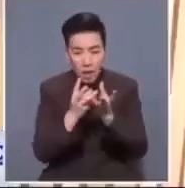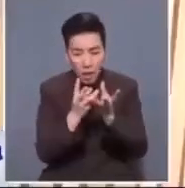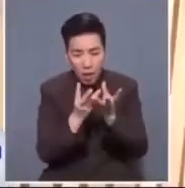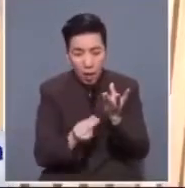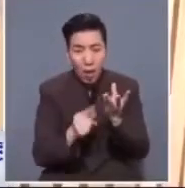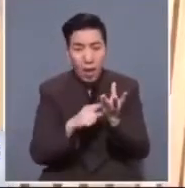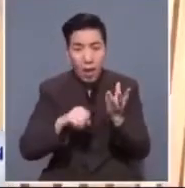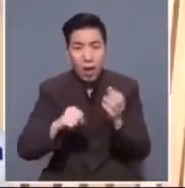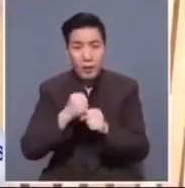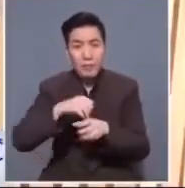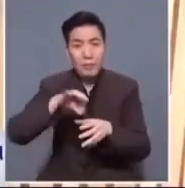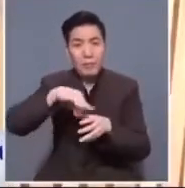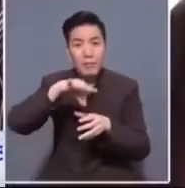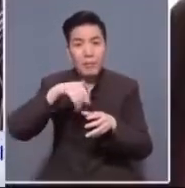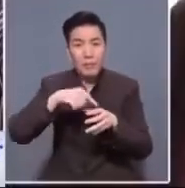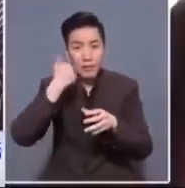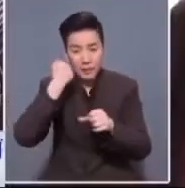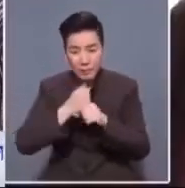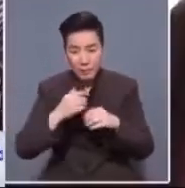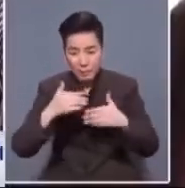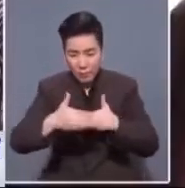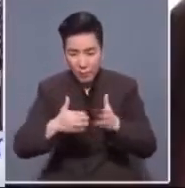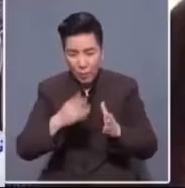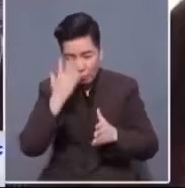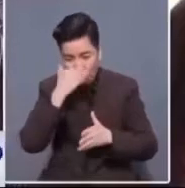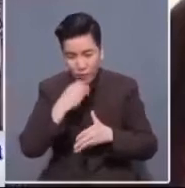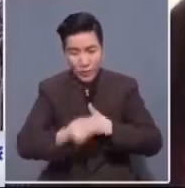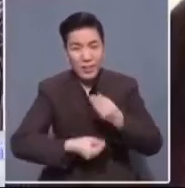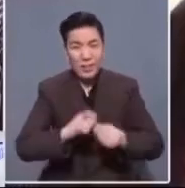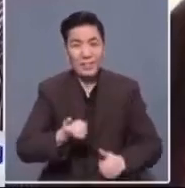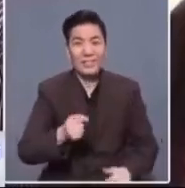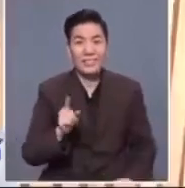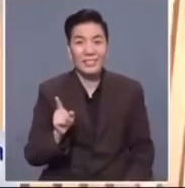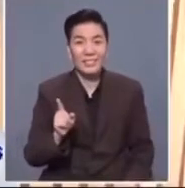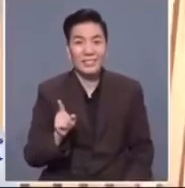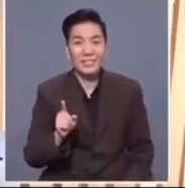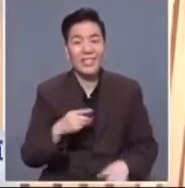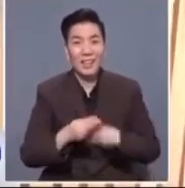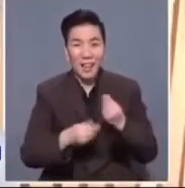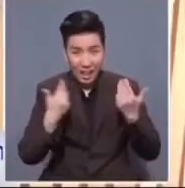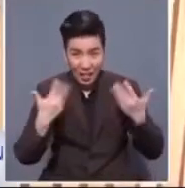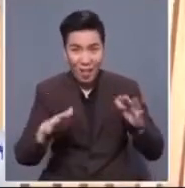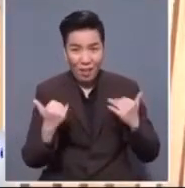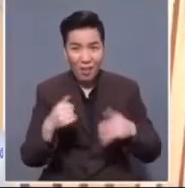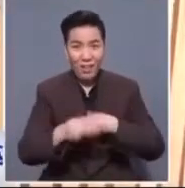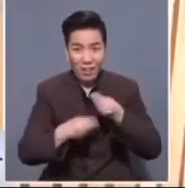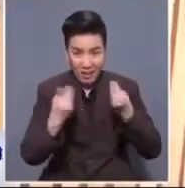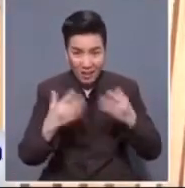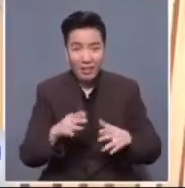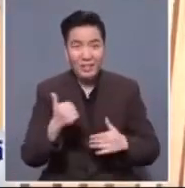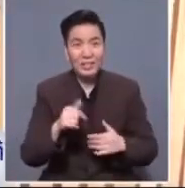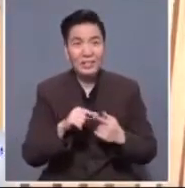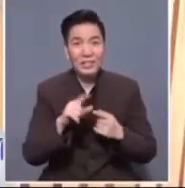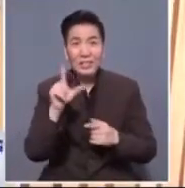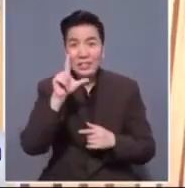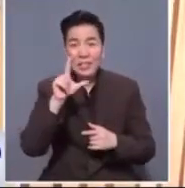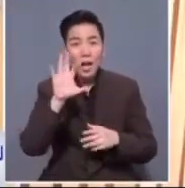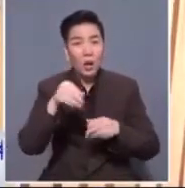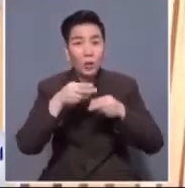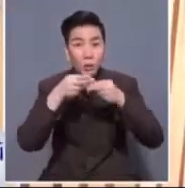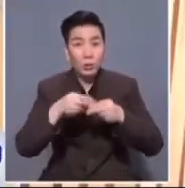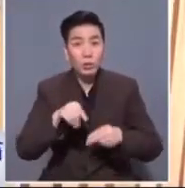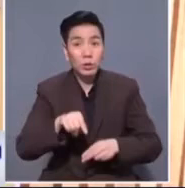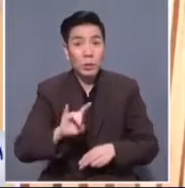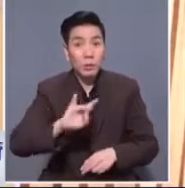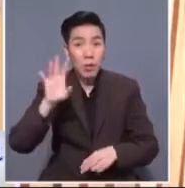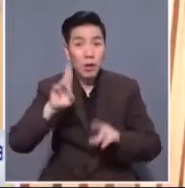แล้วปัจจุบันนี ้ ทำเป็นแพ็กเกจจิ้งแบบสวยๆเลย ครับใช่ครับ โอ้เปิดขายแล้วด้วย ขายแล้วครับ แล้วดาวเรืองนี่รับเฉพาะของคุณ